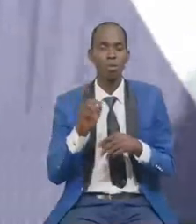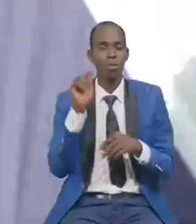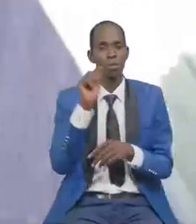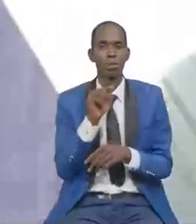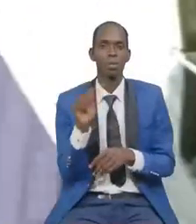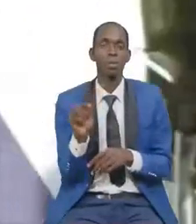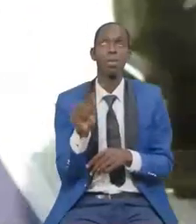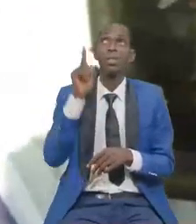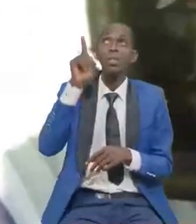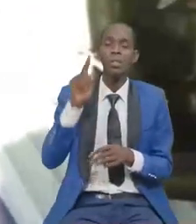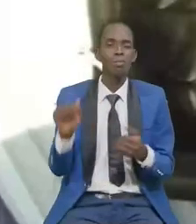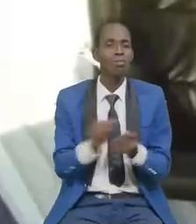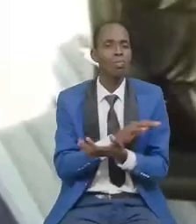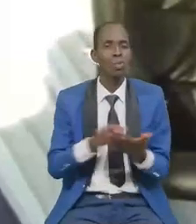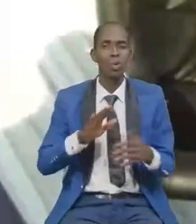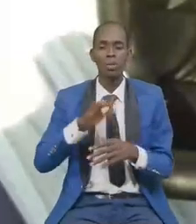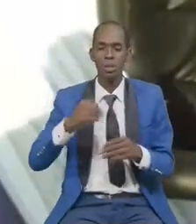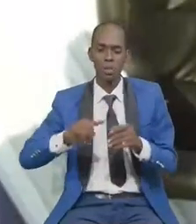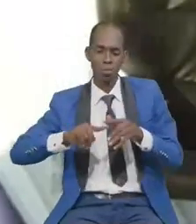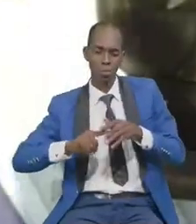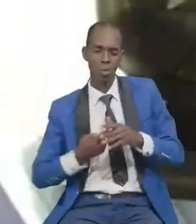Il a détruit l'origine du péché.